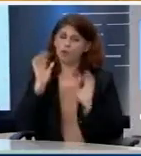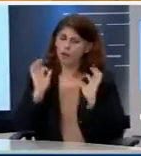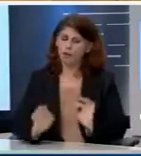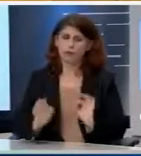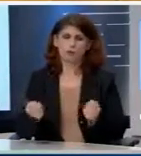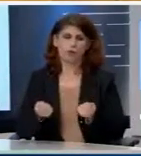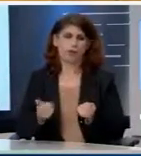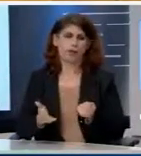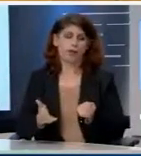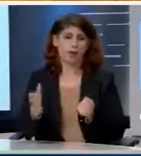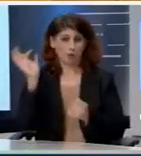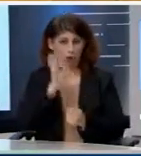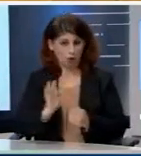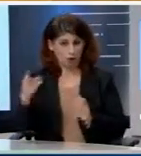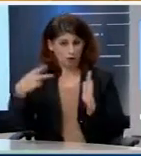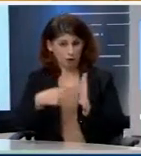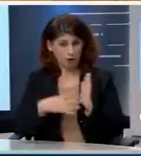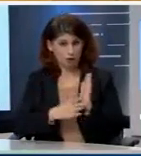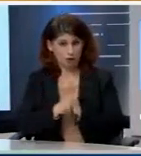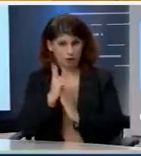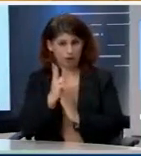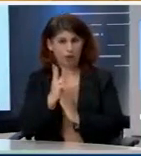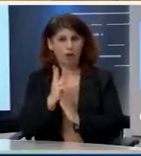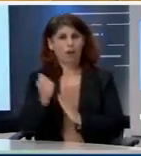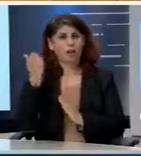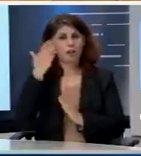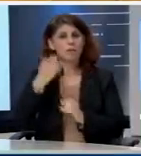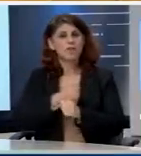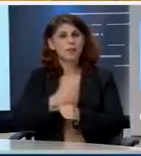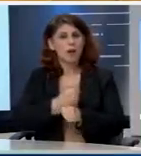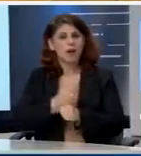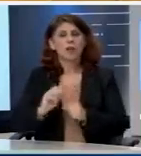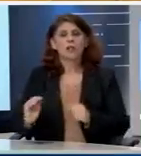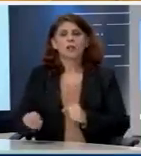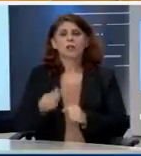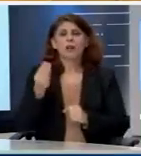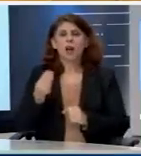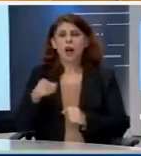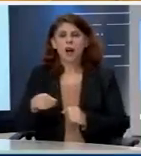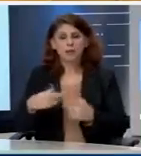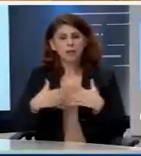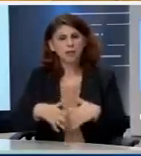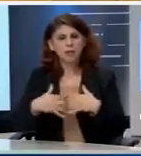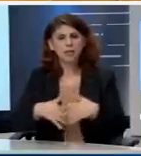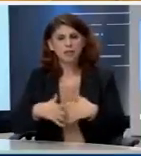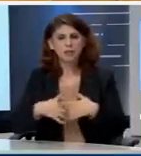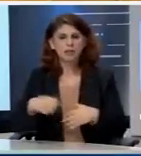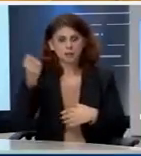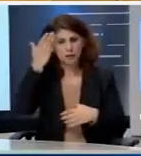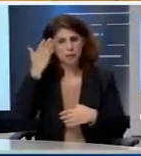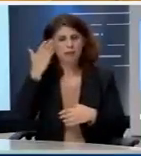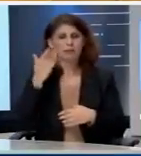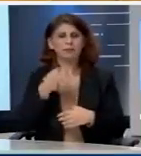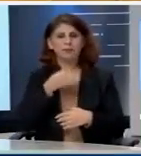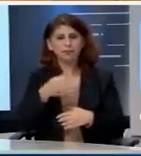θεσμοθέτησα. Από τον Οκτώβριο του 2012, οι τιμές των φαρμάκων προκύπτουν από την επεξεργασία των τιμών